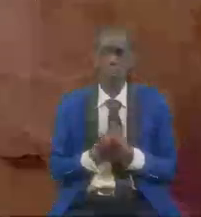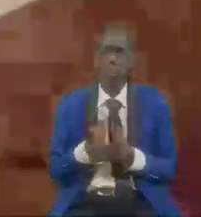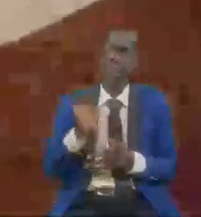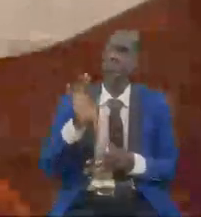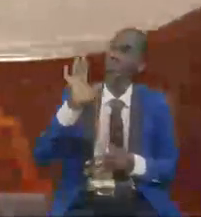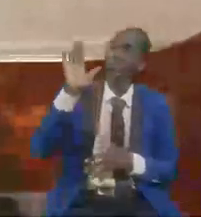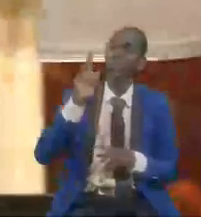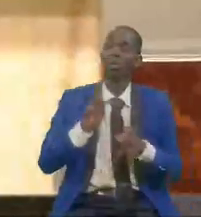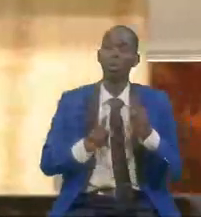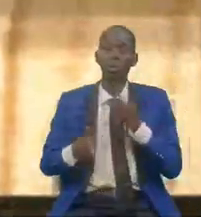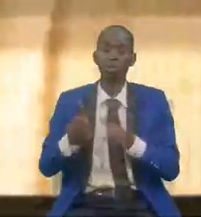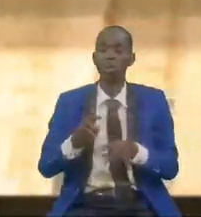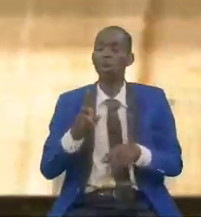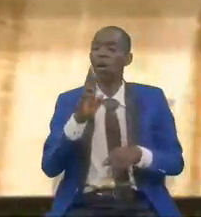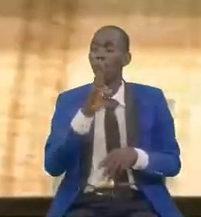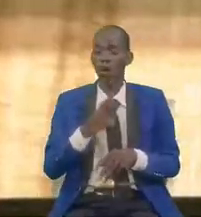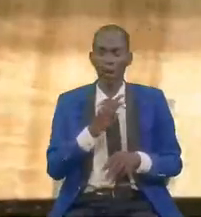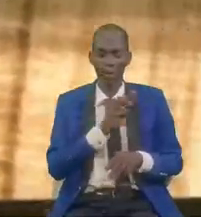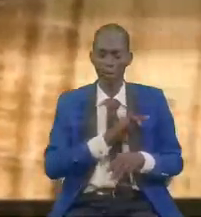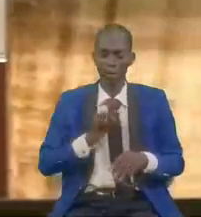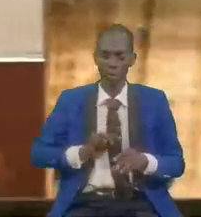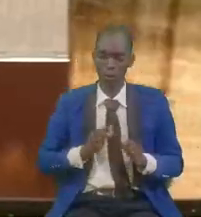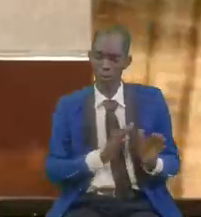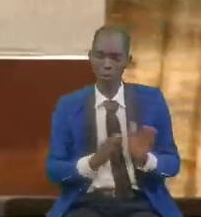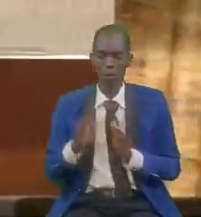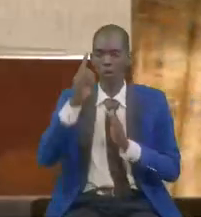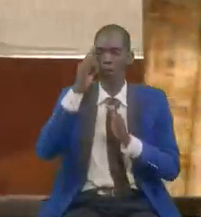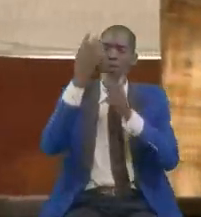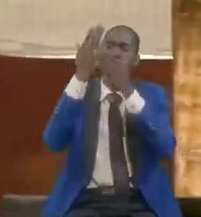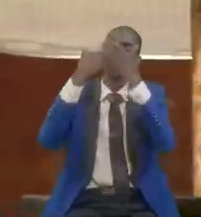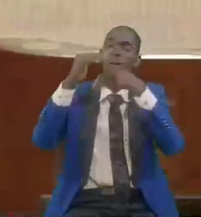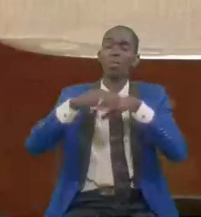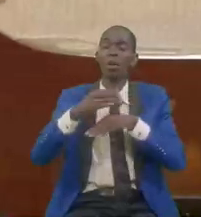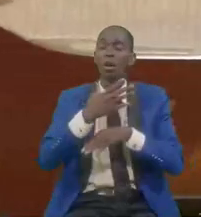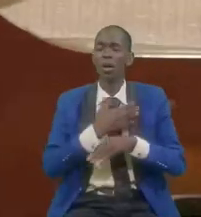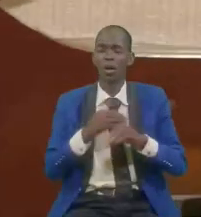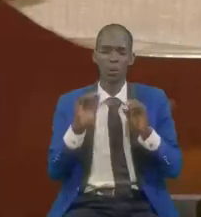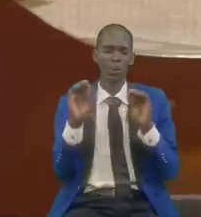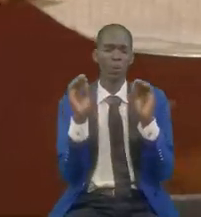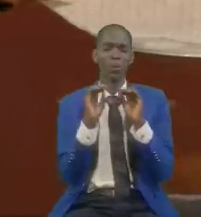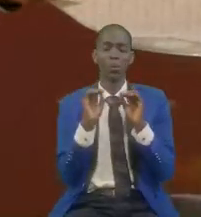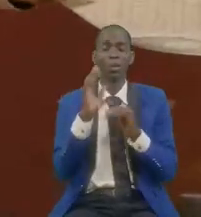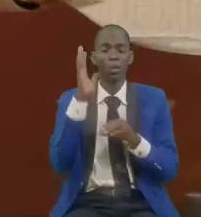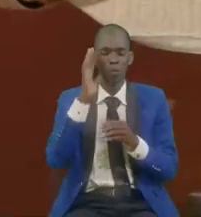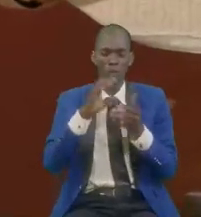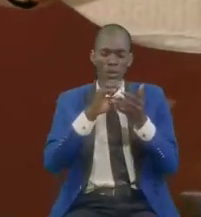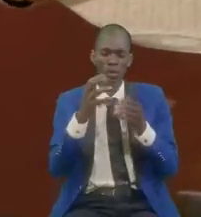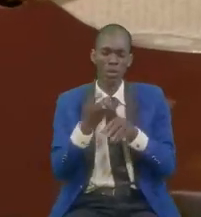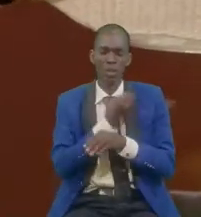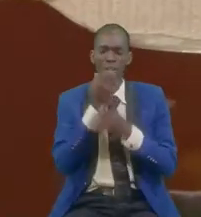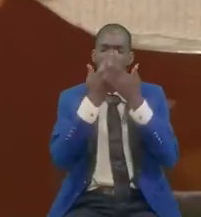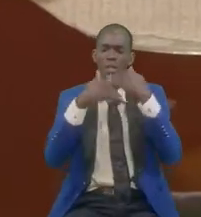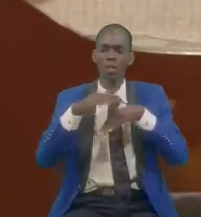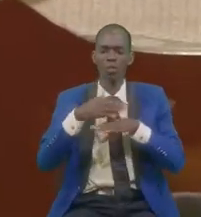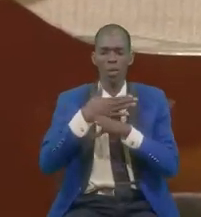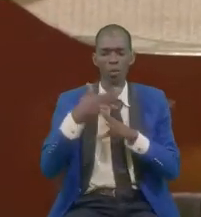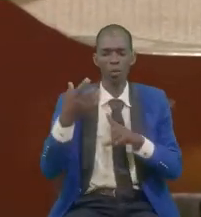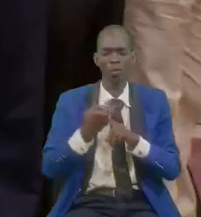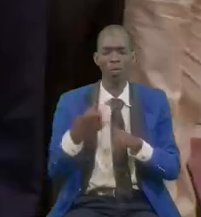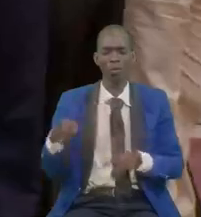Ton peuple est candidat du ciel et rien, que rien n'enlève